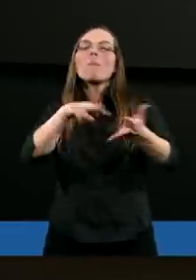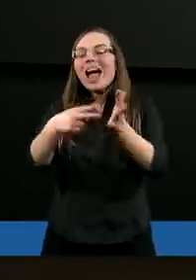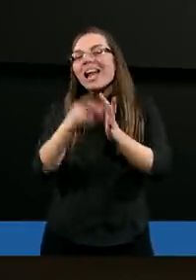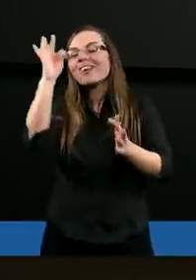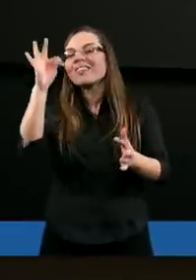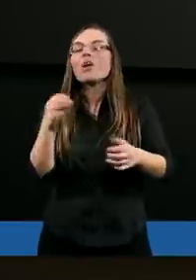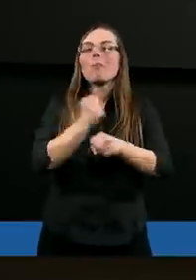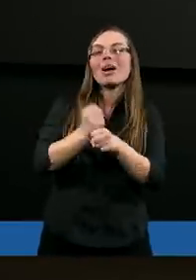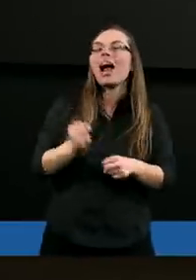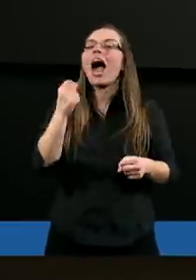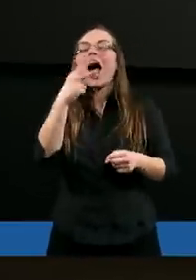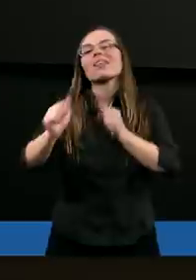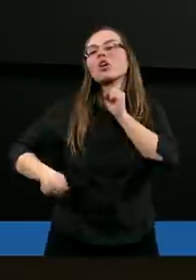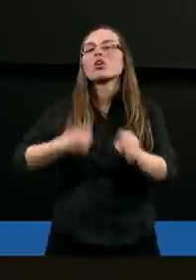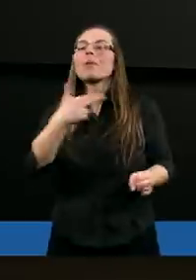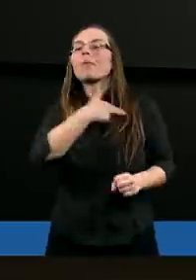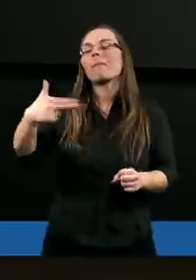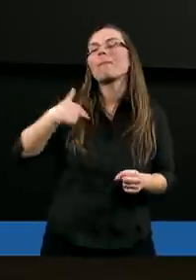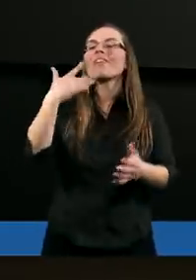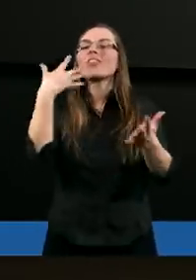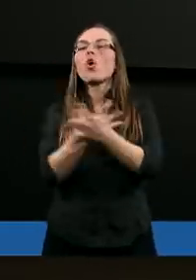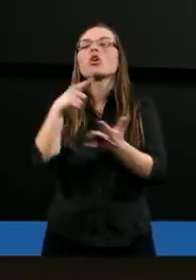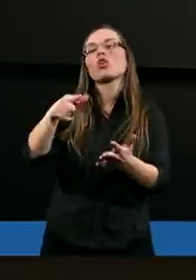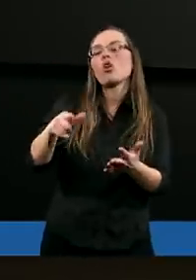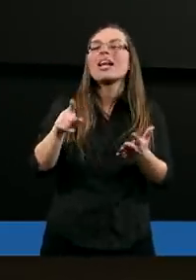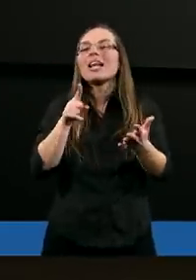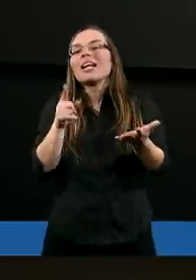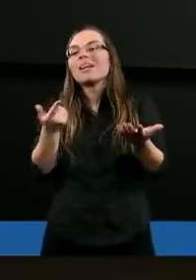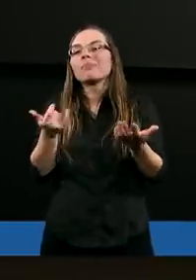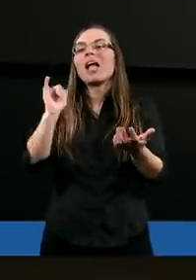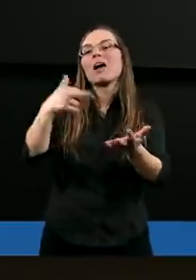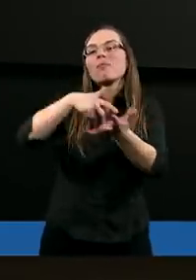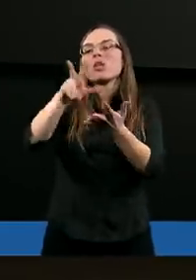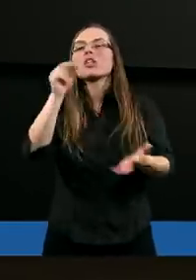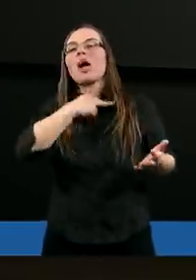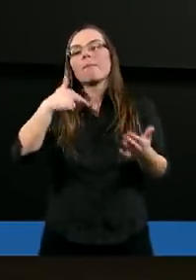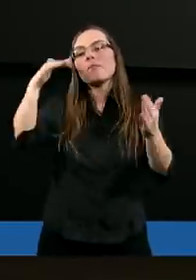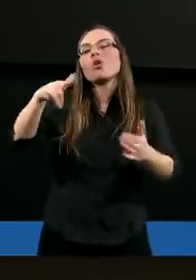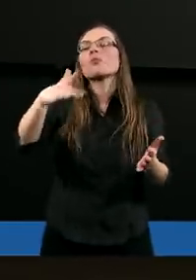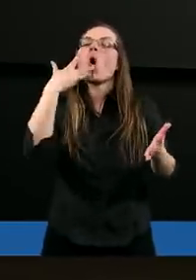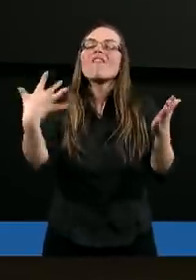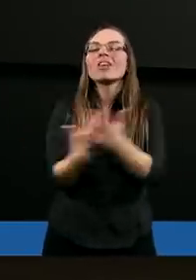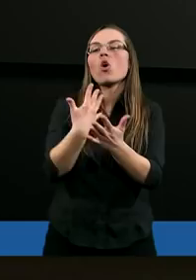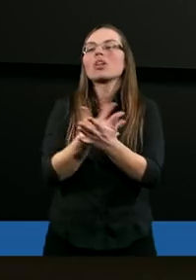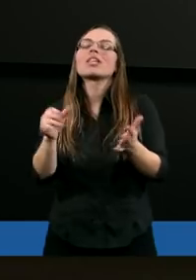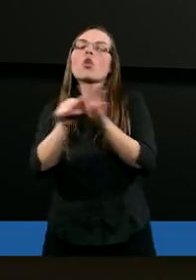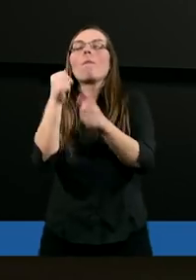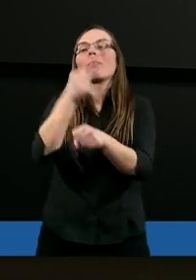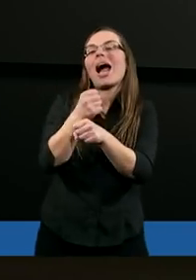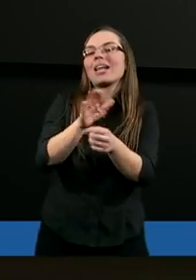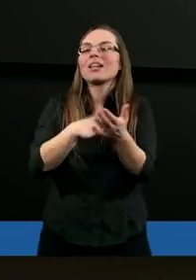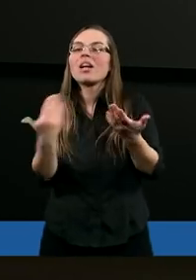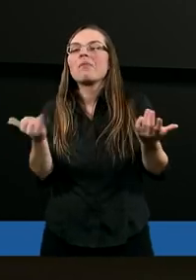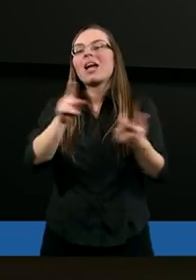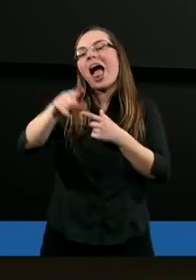planach, a nie żebyśmy my wykorzystali Go, albo mieli takie podejście, że my możemy Go wykorzystać do pracy,